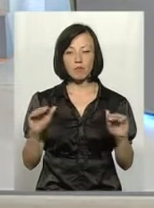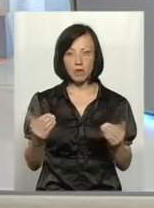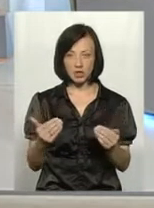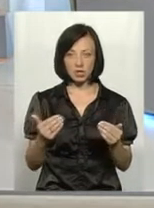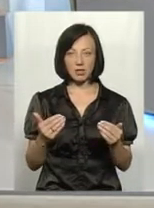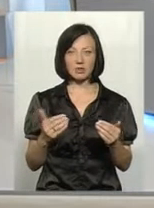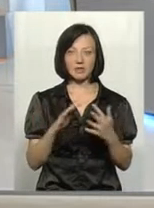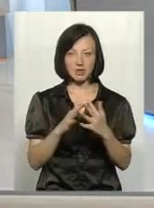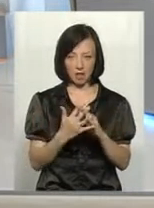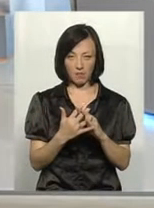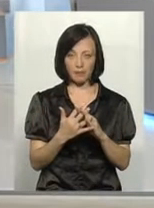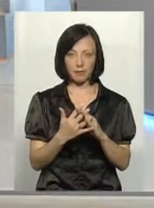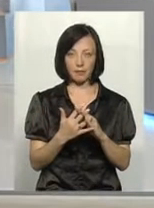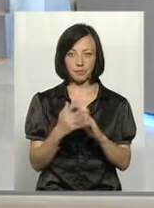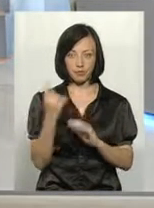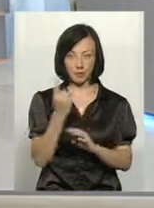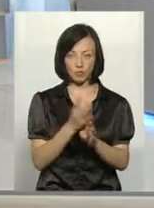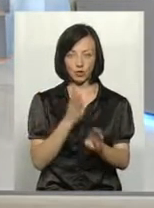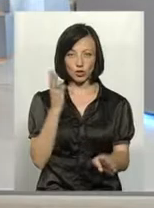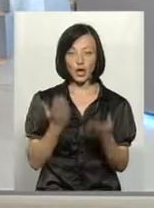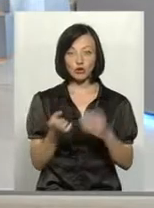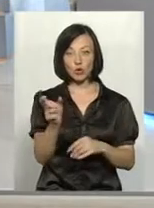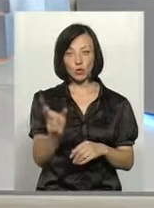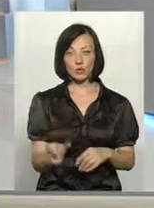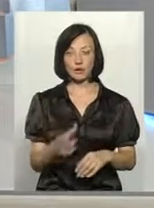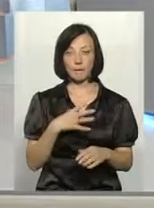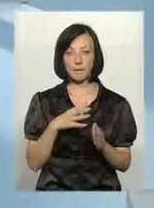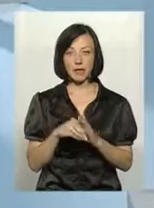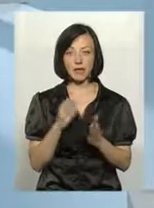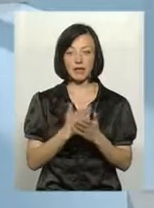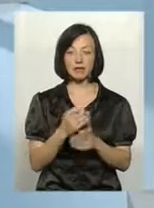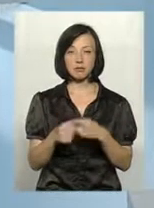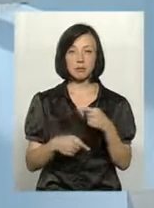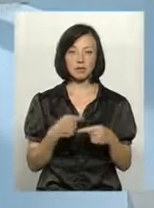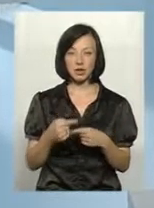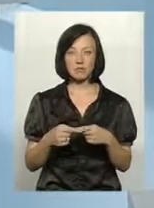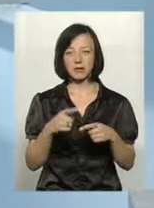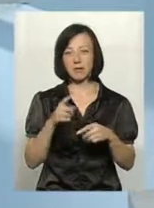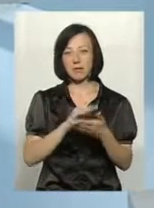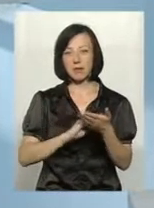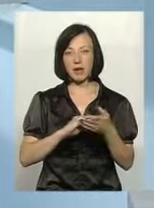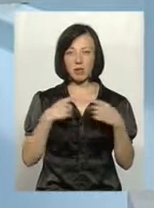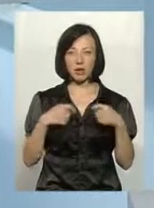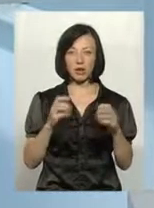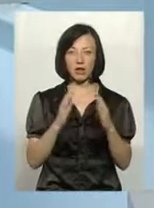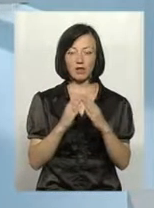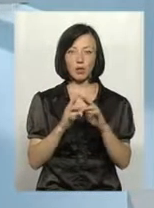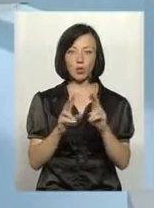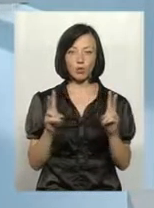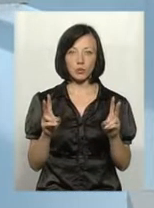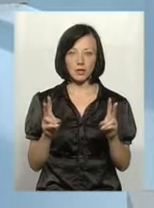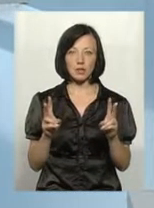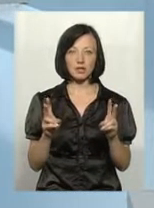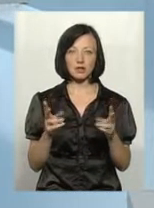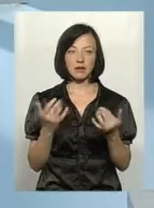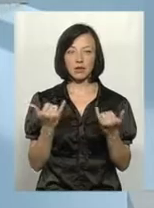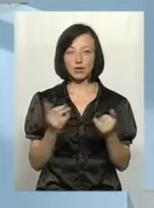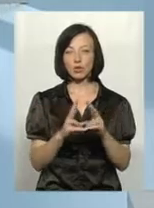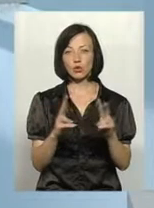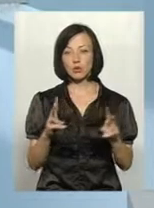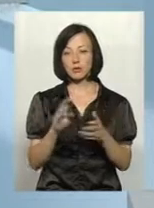населеного пункту. Будемо говорити так, перш за все. І якщо людина померла, то є якісь спадкоємці, вони там перепродали цю хатину комусь. Ну, на сьогодні